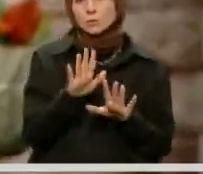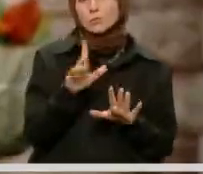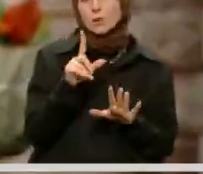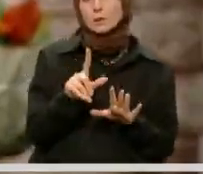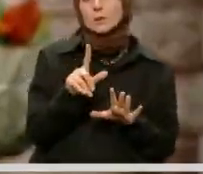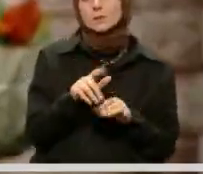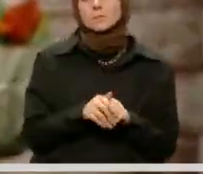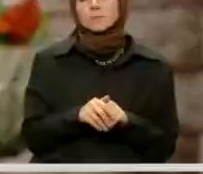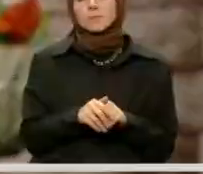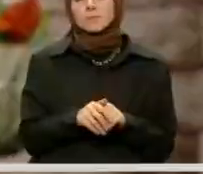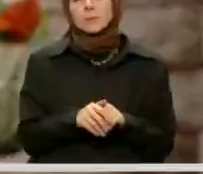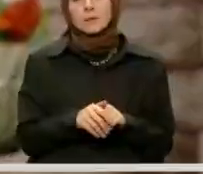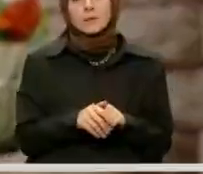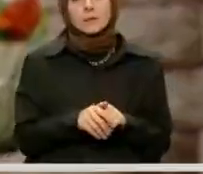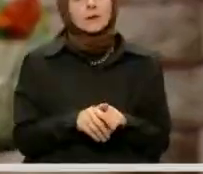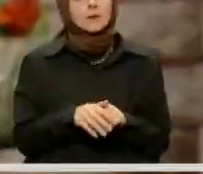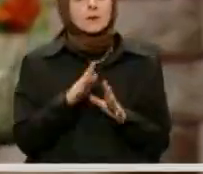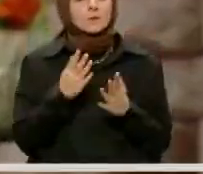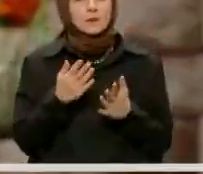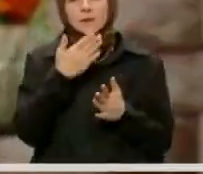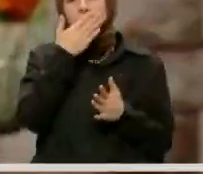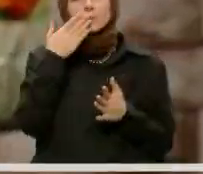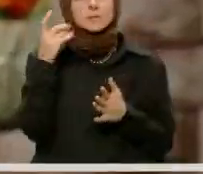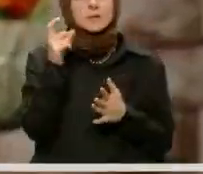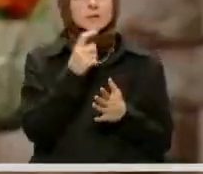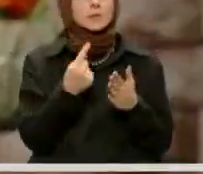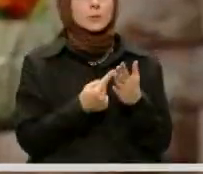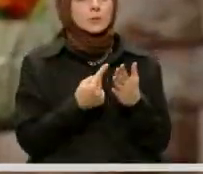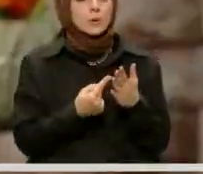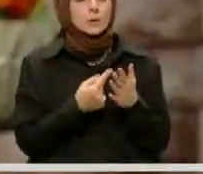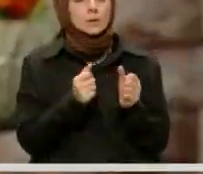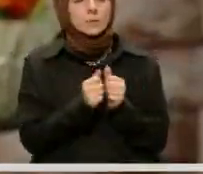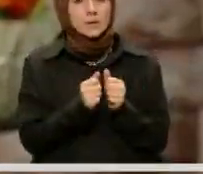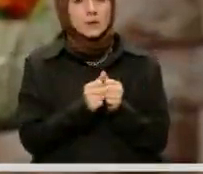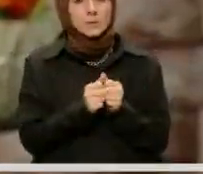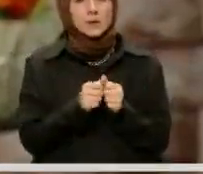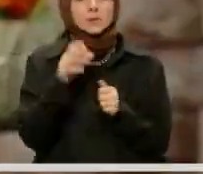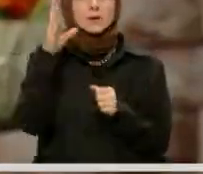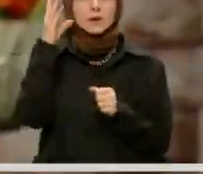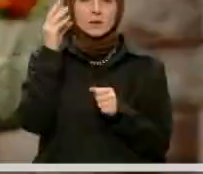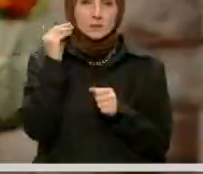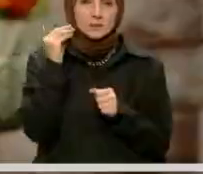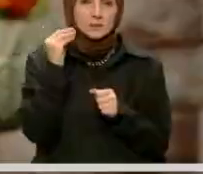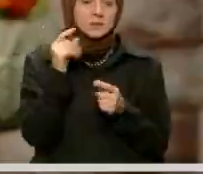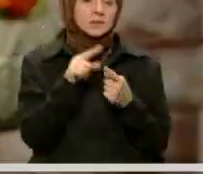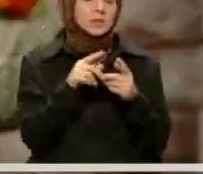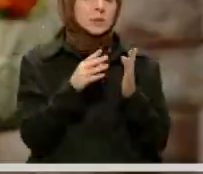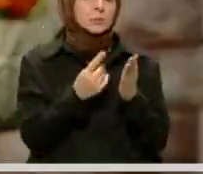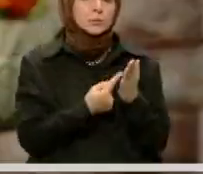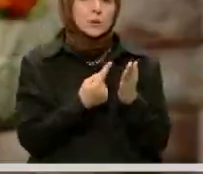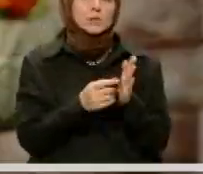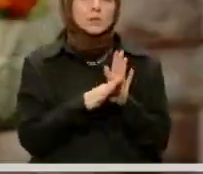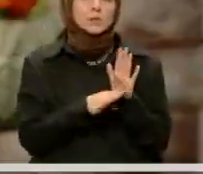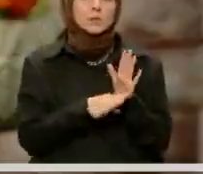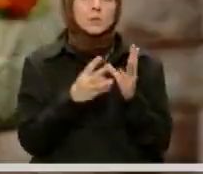tarafı. Velhasıl Ramazan ayı Kur'an'la idrak edilir, Kur'an'la yaşanır. O